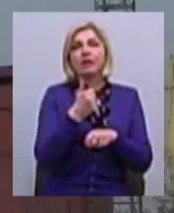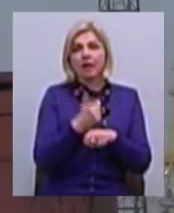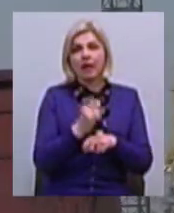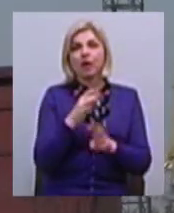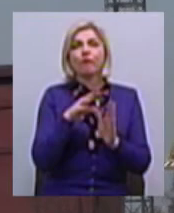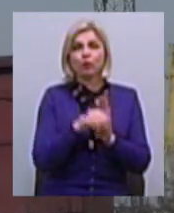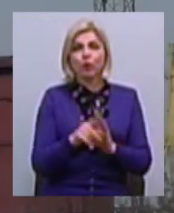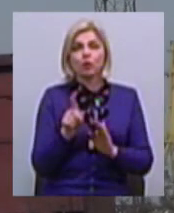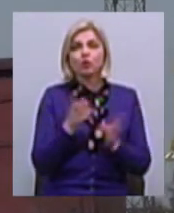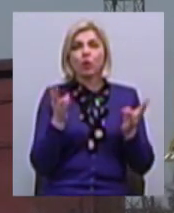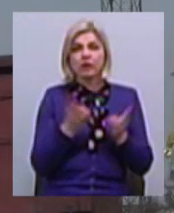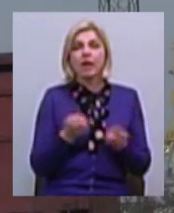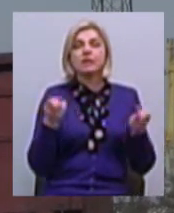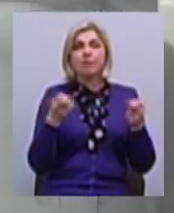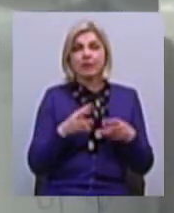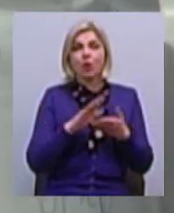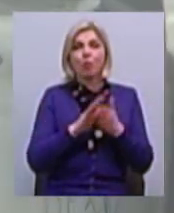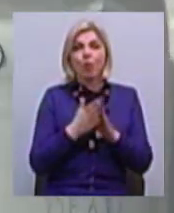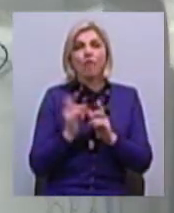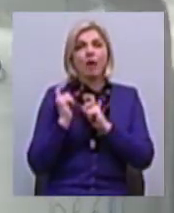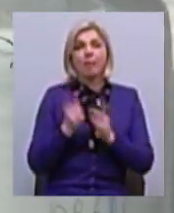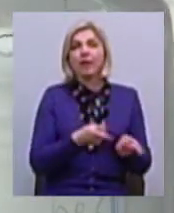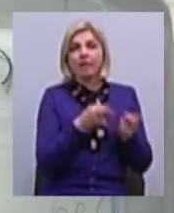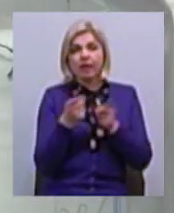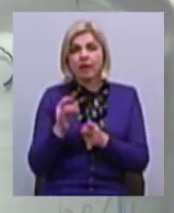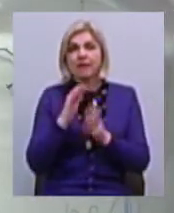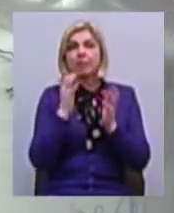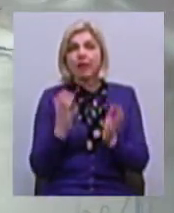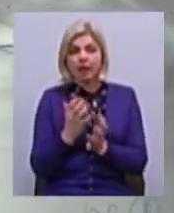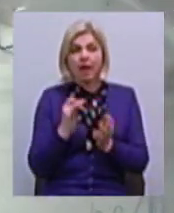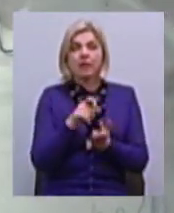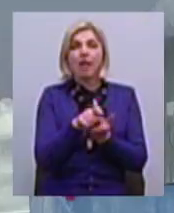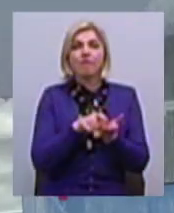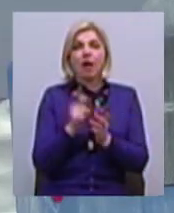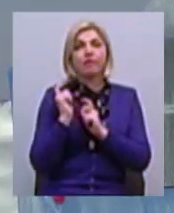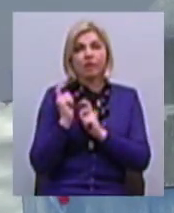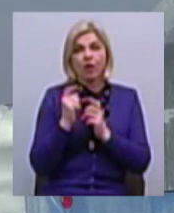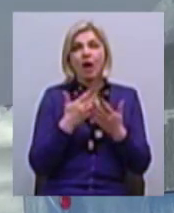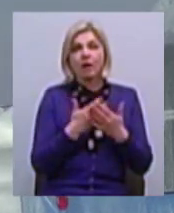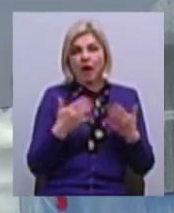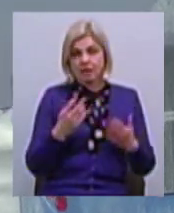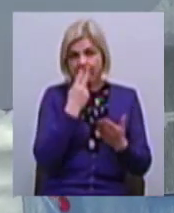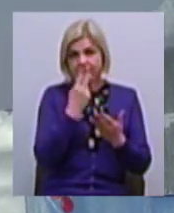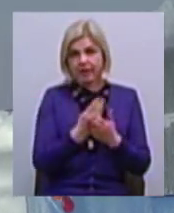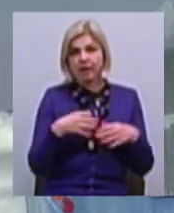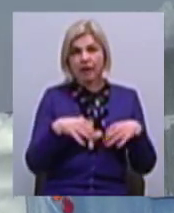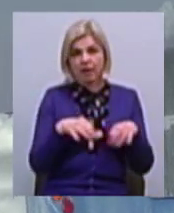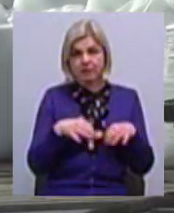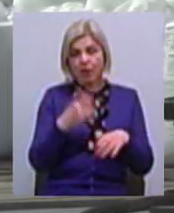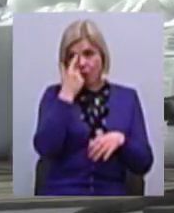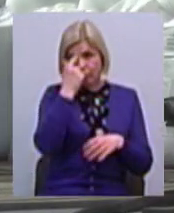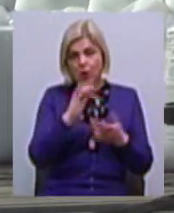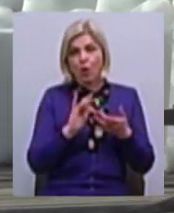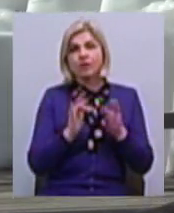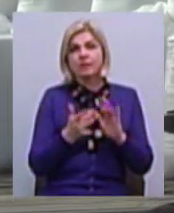числі таких, що потребують спеціальних умов перевантаження і зберігання, та навалювальних вантажів з різноманітних видів транспорту, повідомляє офіційний